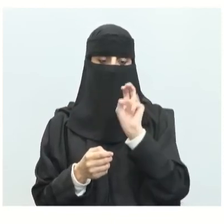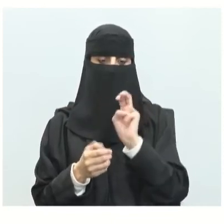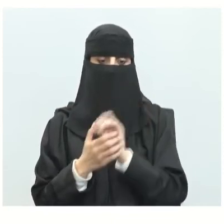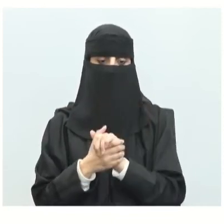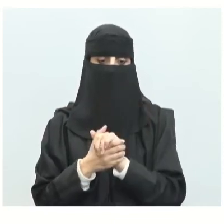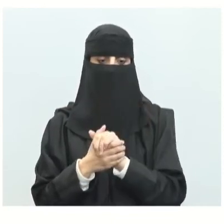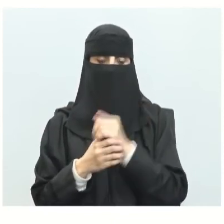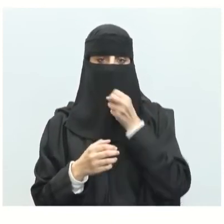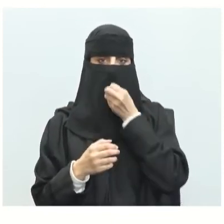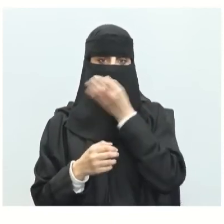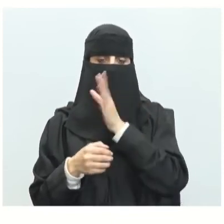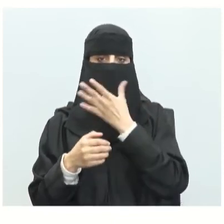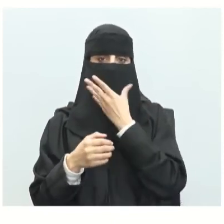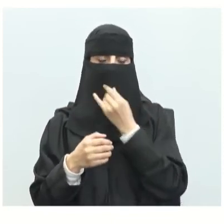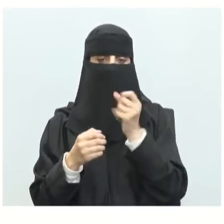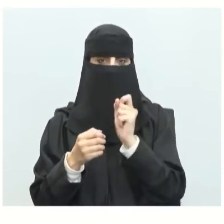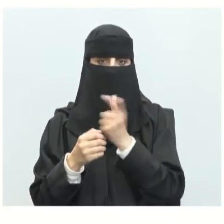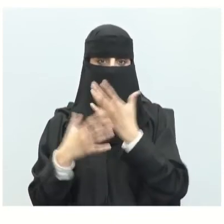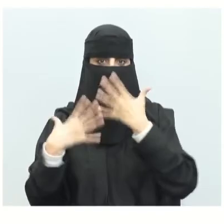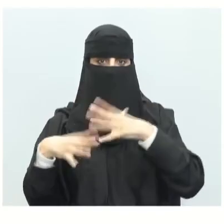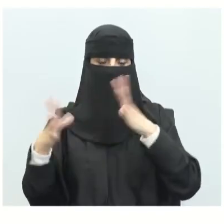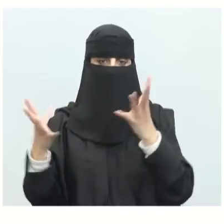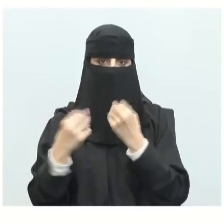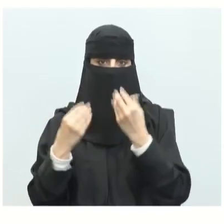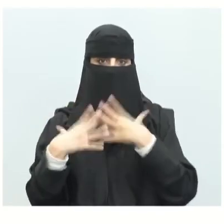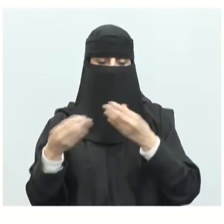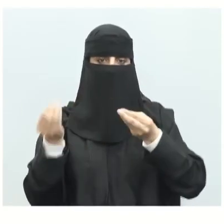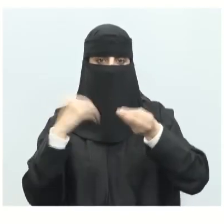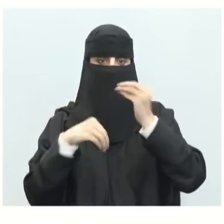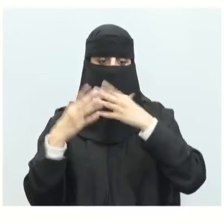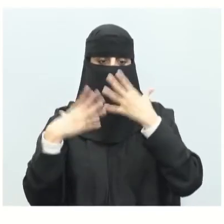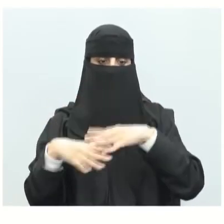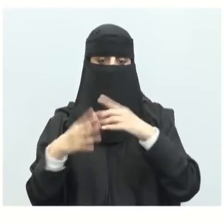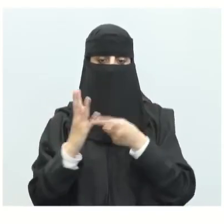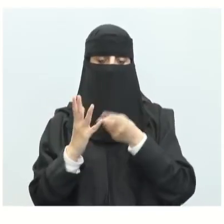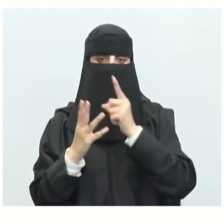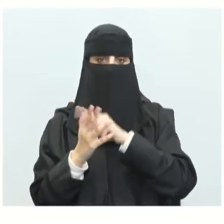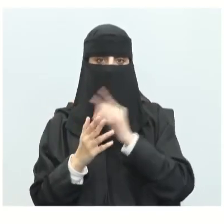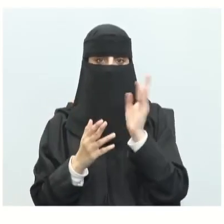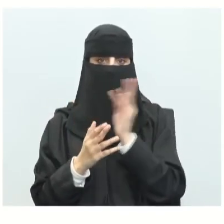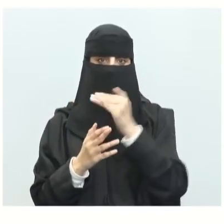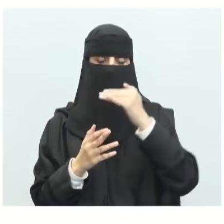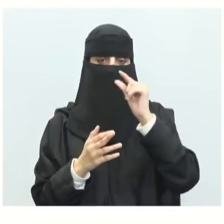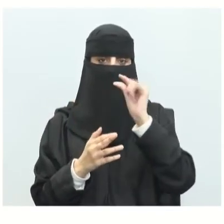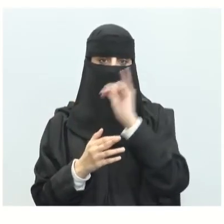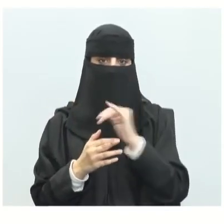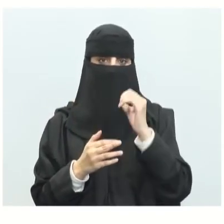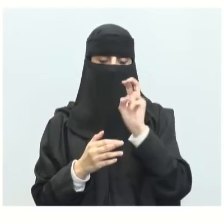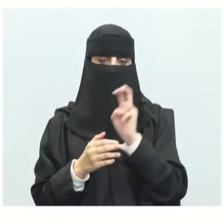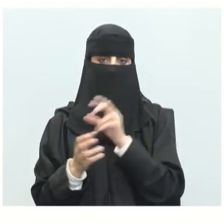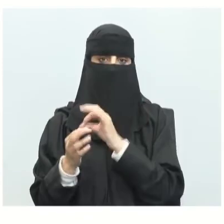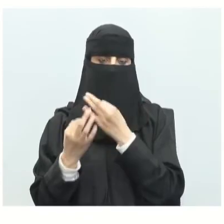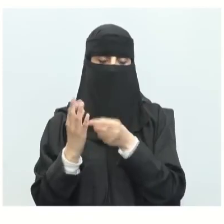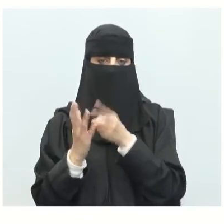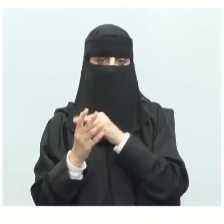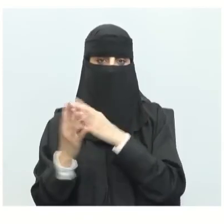وطلب منها ان تغطيه بثياب غطت خديجه زوجها بالثياب